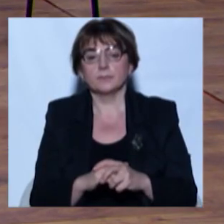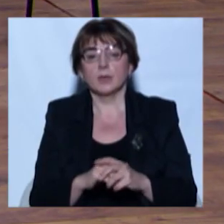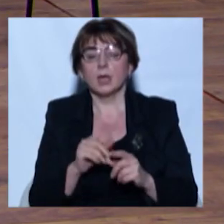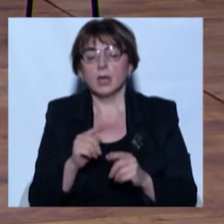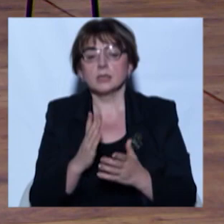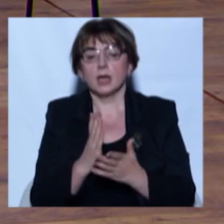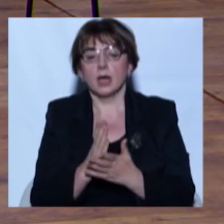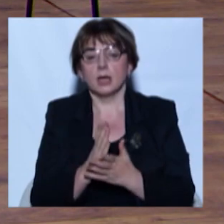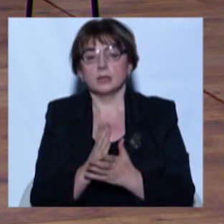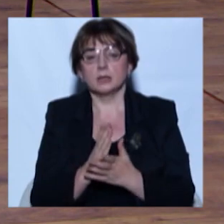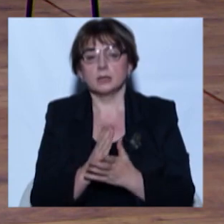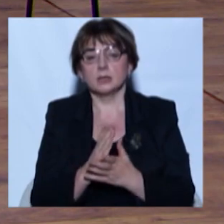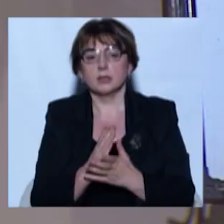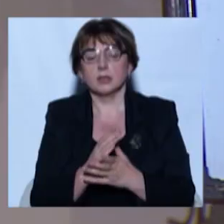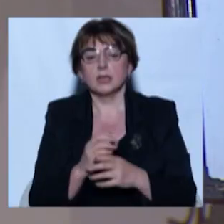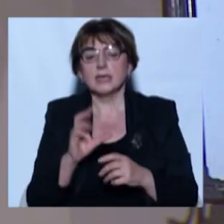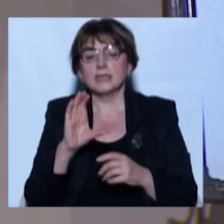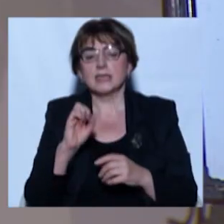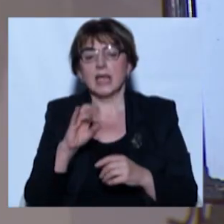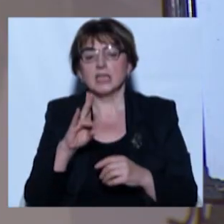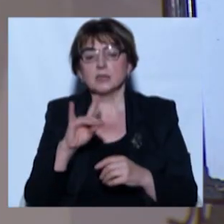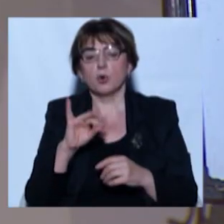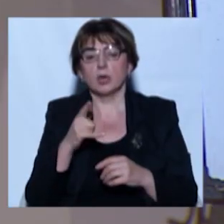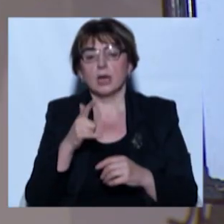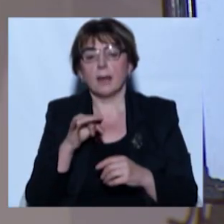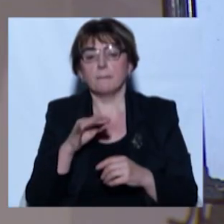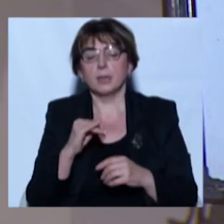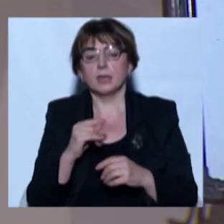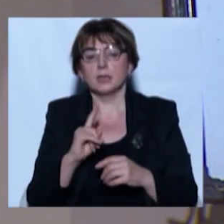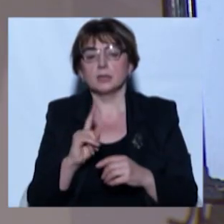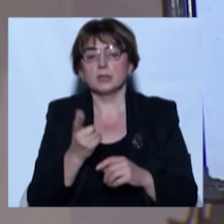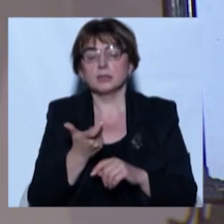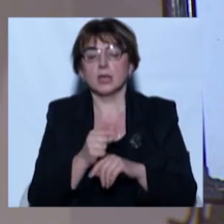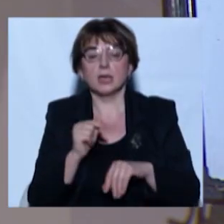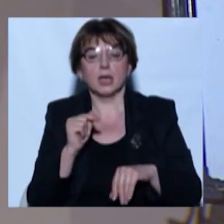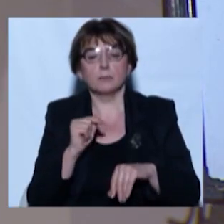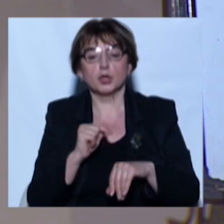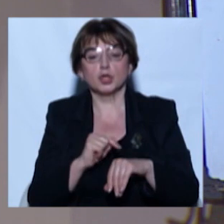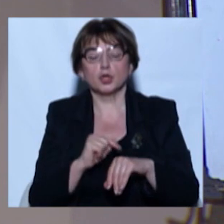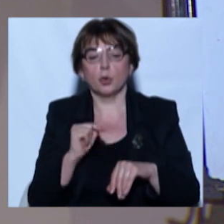ეს არის სეისმოგრაფი, ძალზე მგრძნობიარე